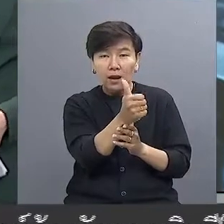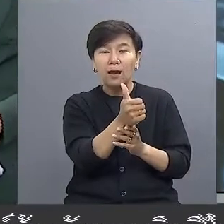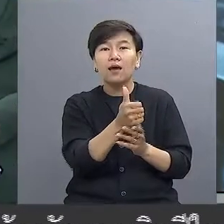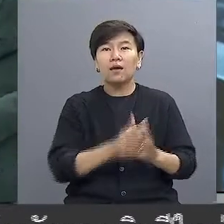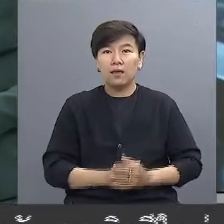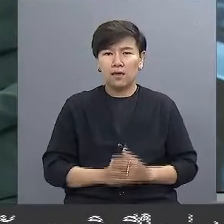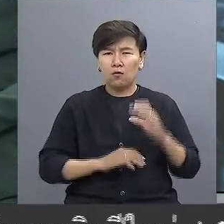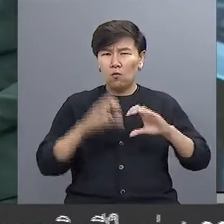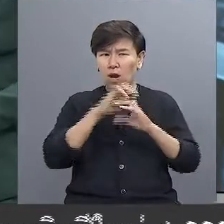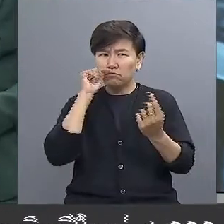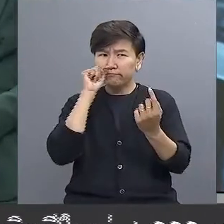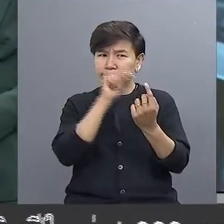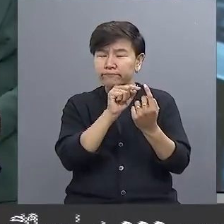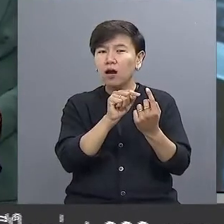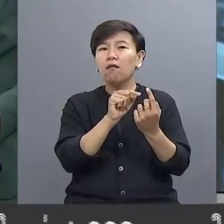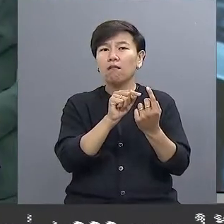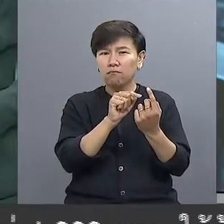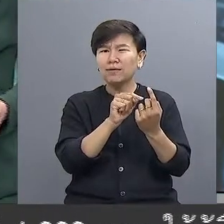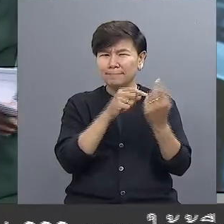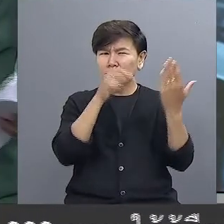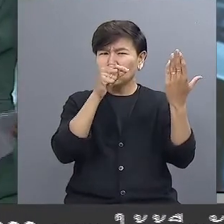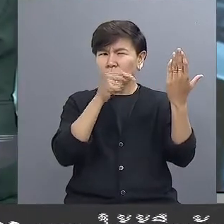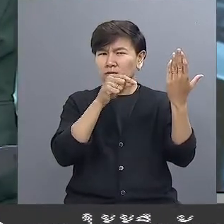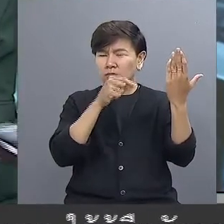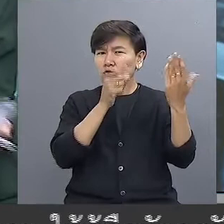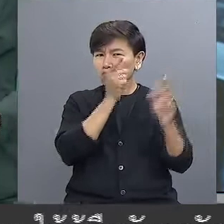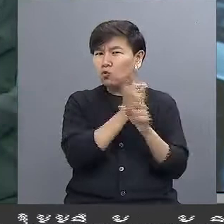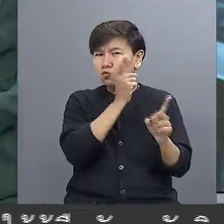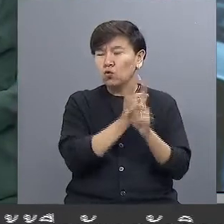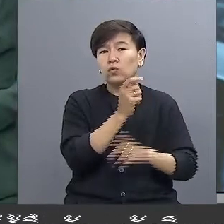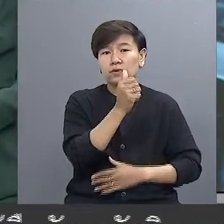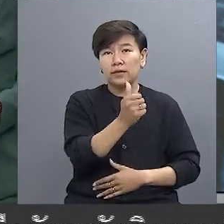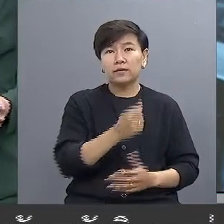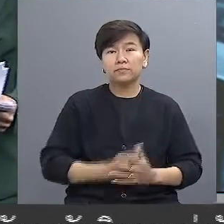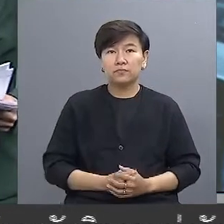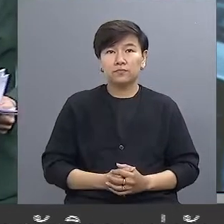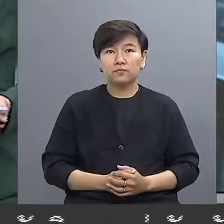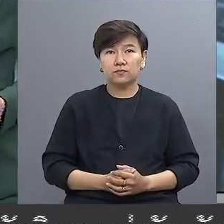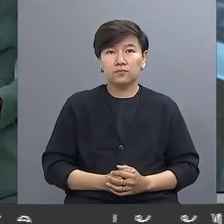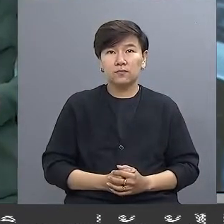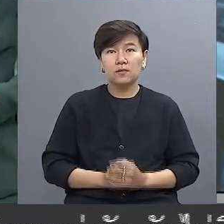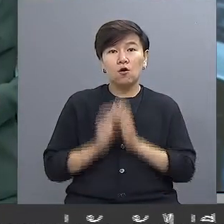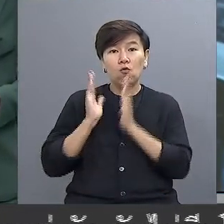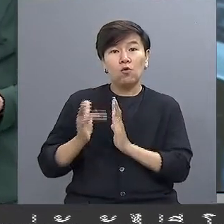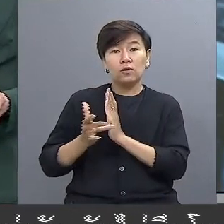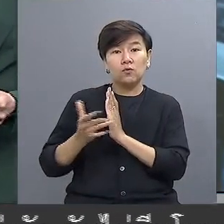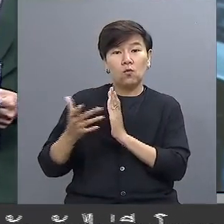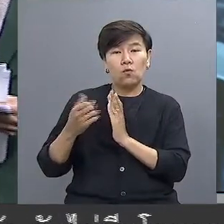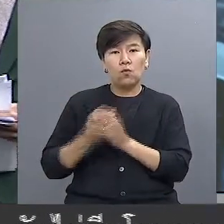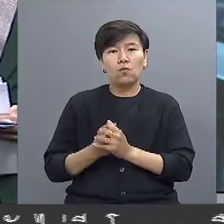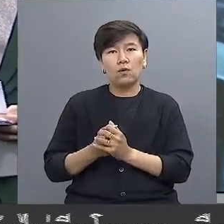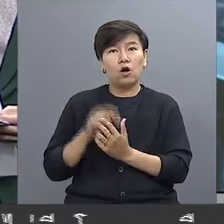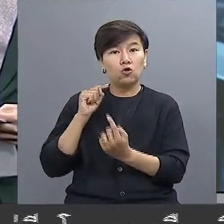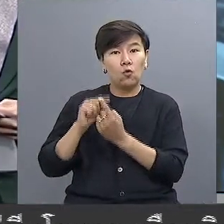ว่าตอบโจทย์ในหลายมิติแบบนี้นะคะแม้แต่ผู้คนในแวดวงเทคโนโลยีการค้าการเงินอย่างคุณภาวุธพงษ์วิทย